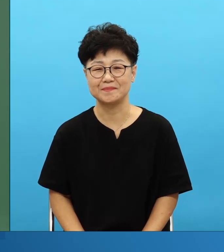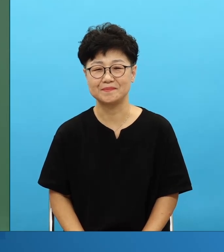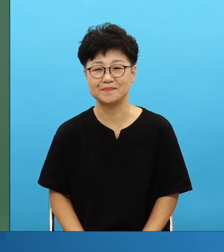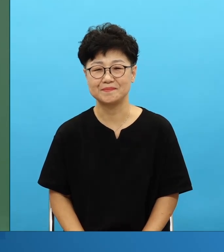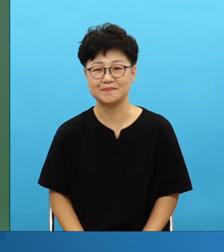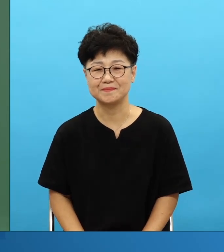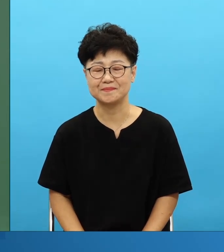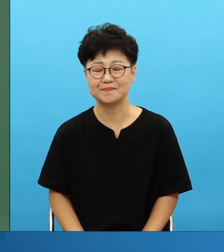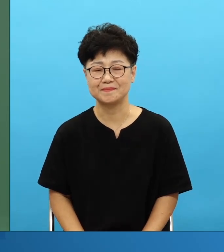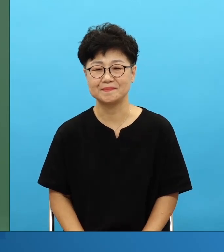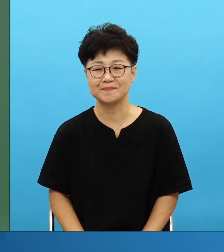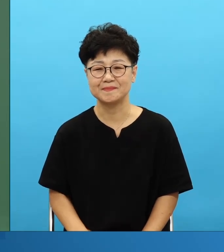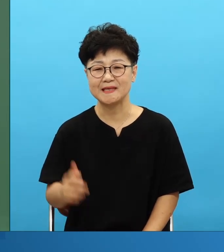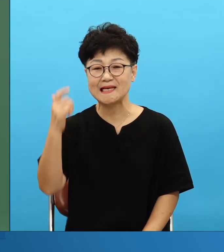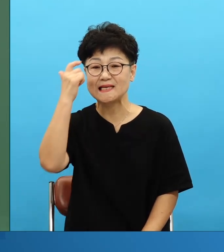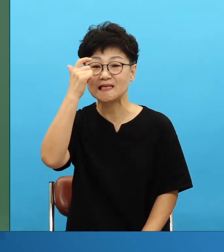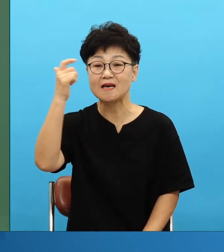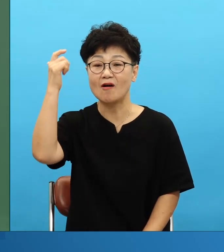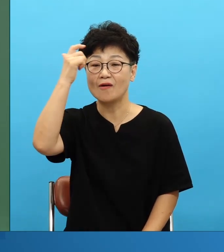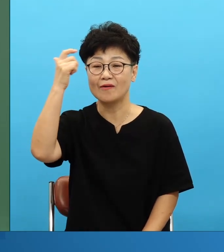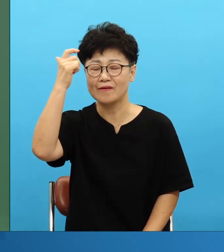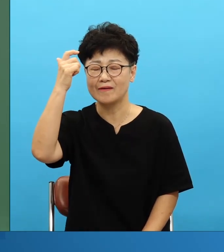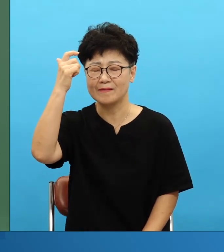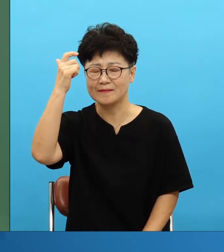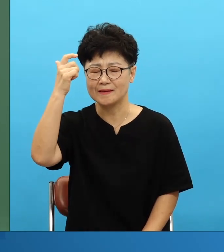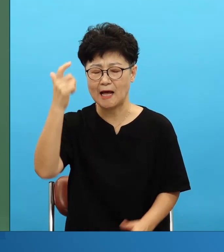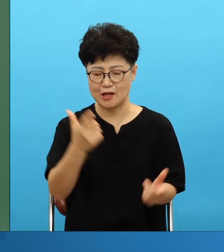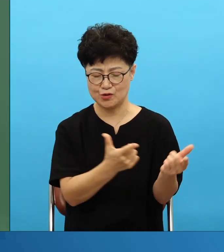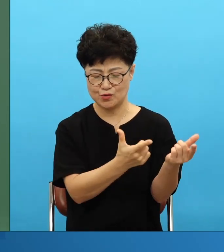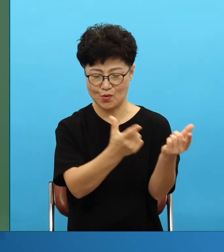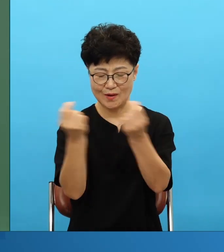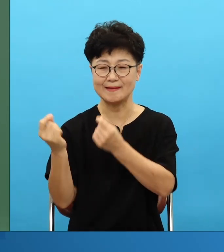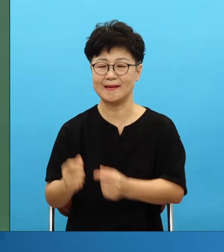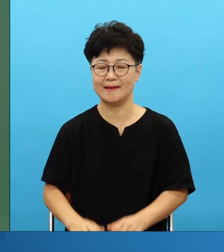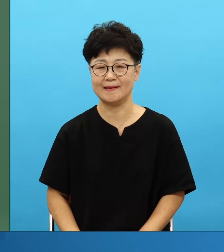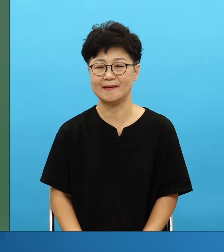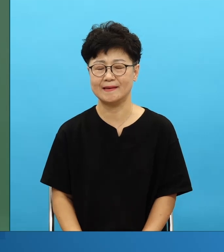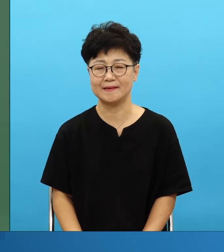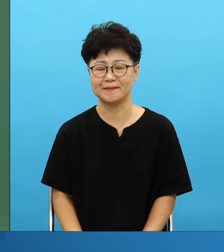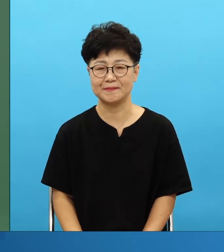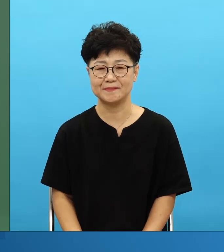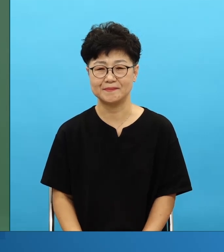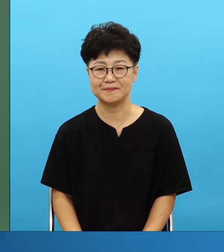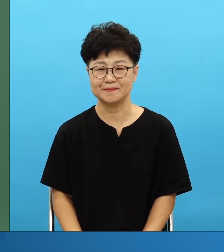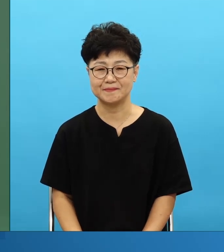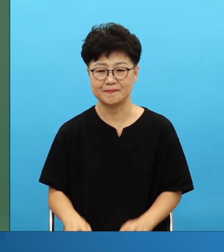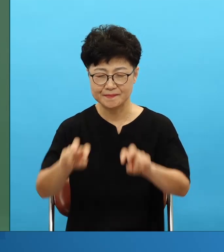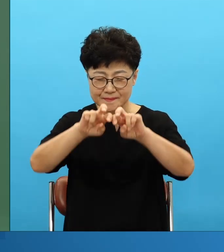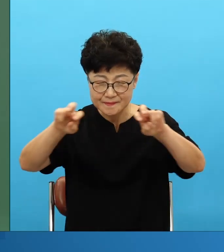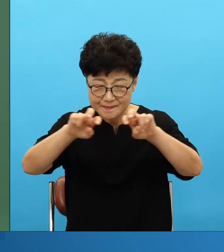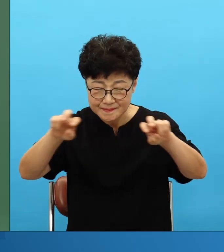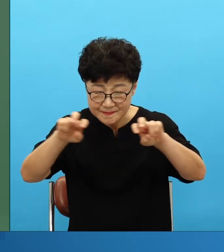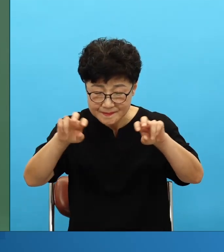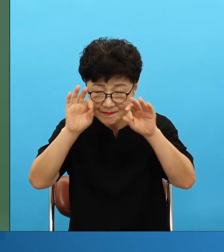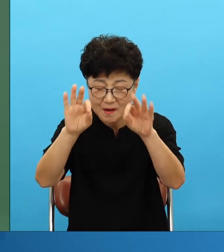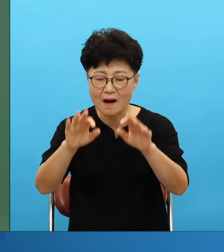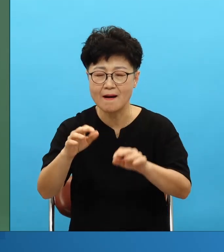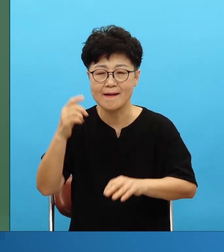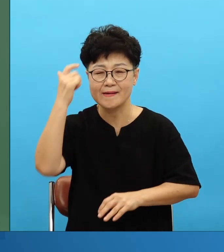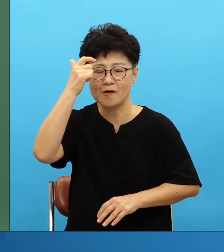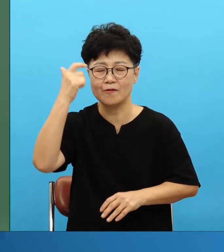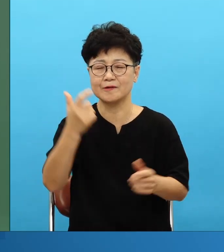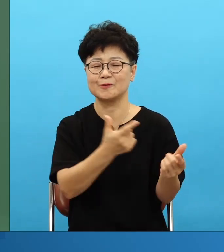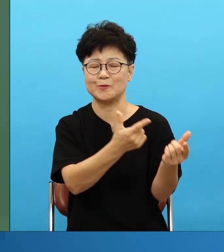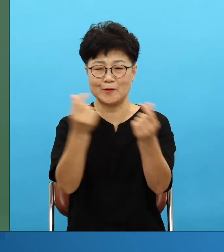전도를 못하는 If 거예요. you can't see this as being the same, then you cannot 진짜 evangelize. 파고들면 똑같아요. If you really plow in, we're all the same. 영적 문제인 죄인이에요. That we're